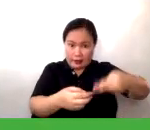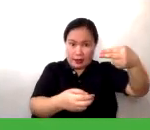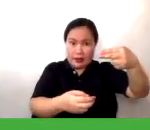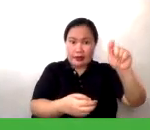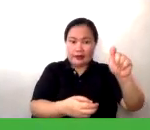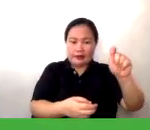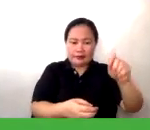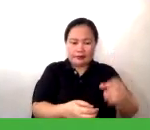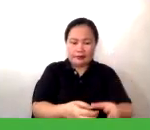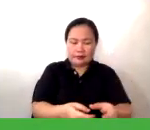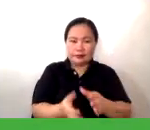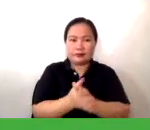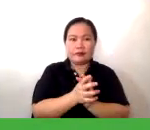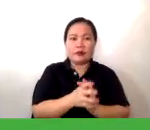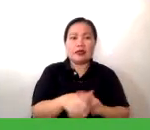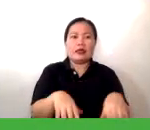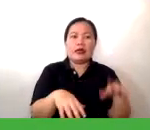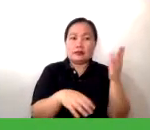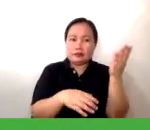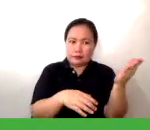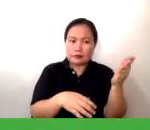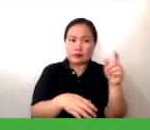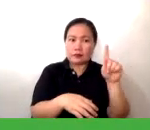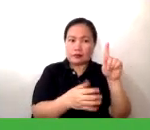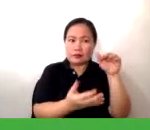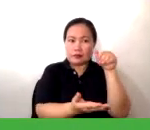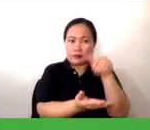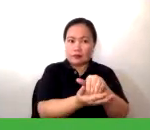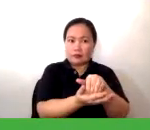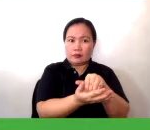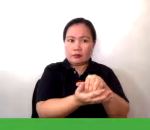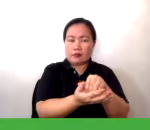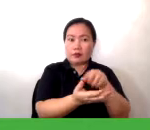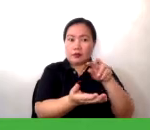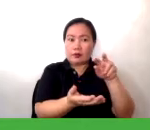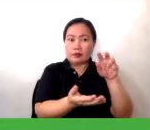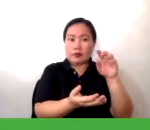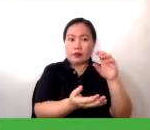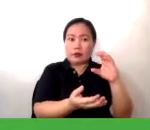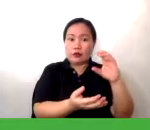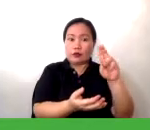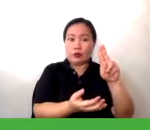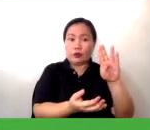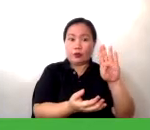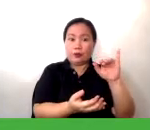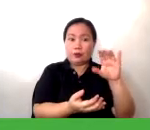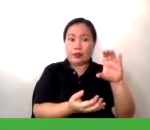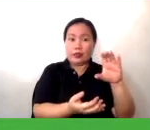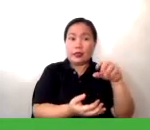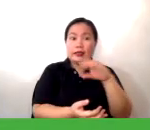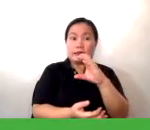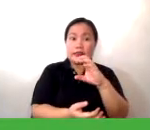So, remember that a volume of 1,000 cubic centimeters is equal to